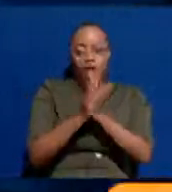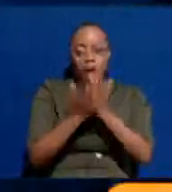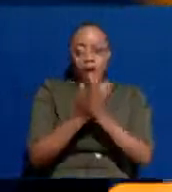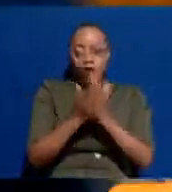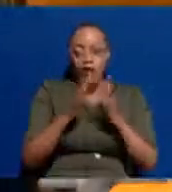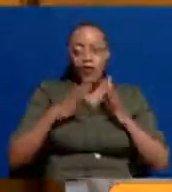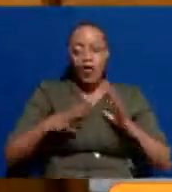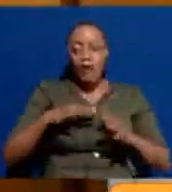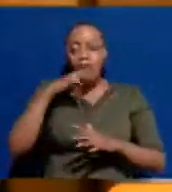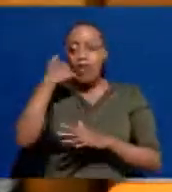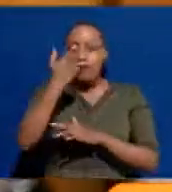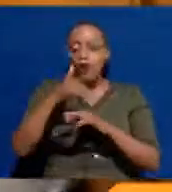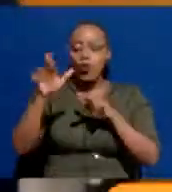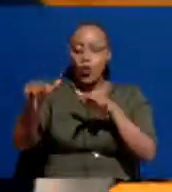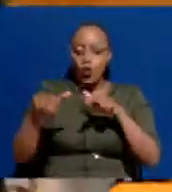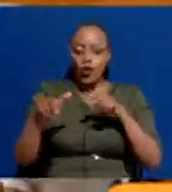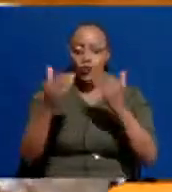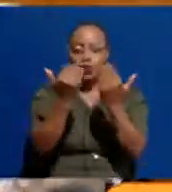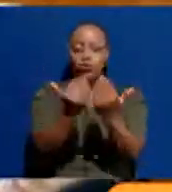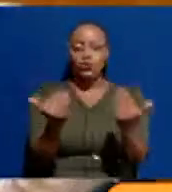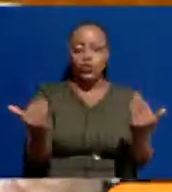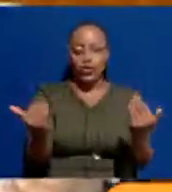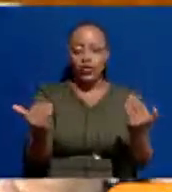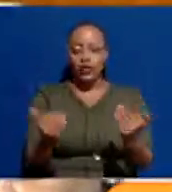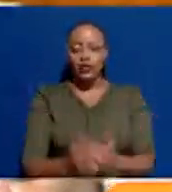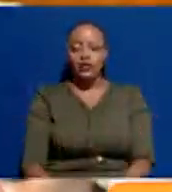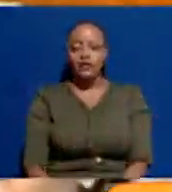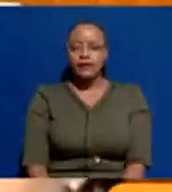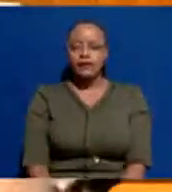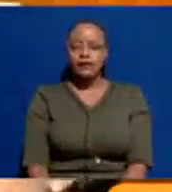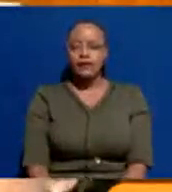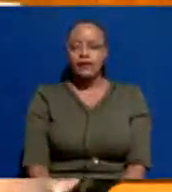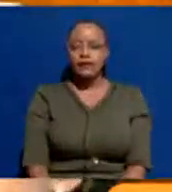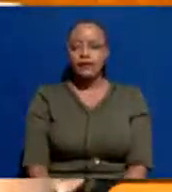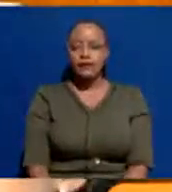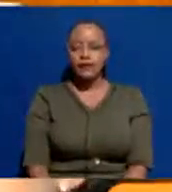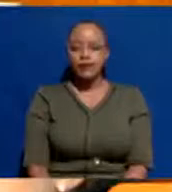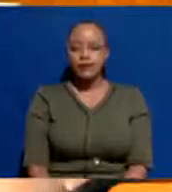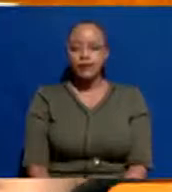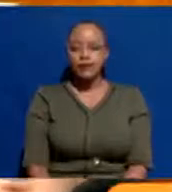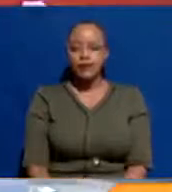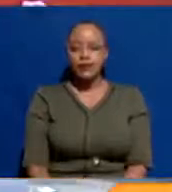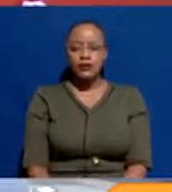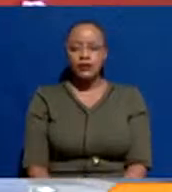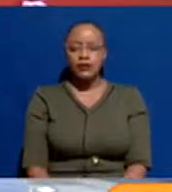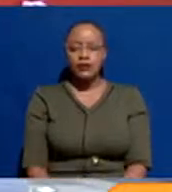cha wanaodhulumu watoto. Zuya Walter, Runinga ya Citizen.